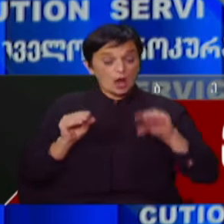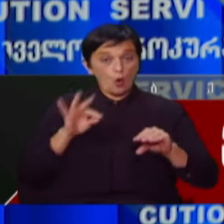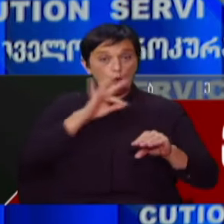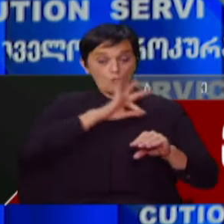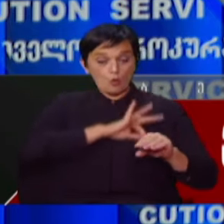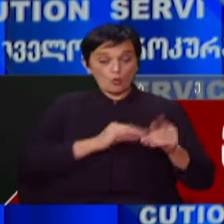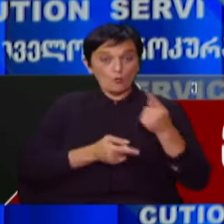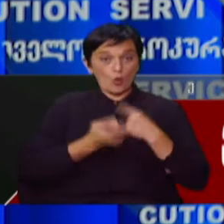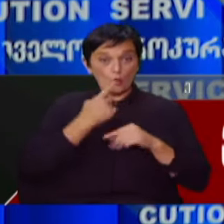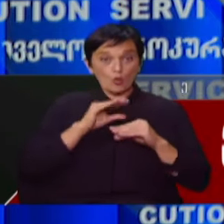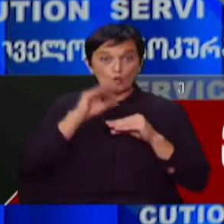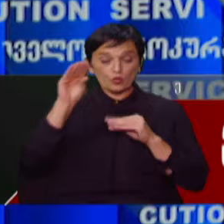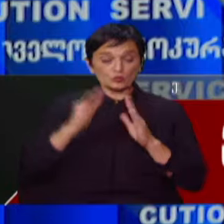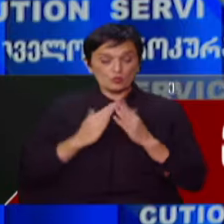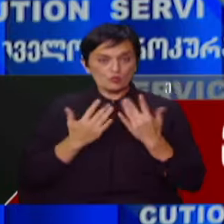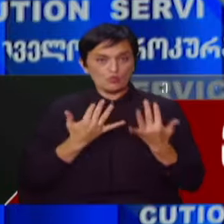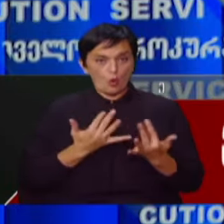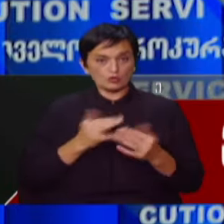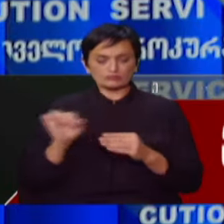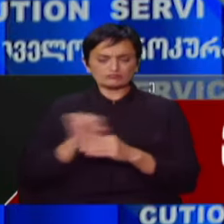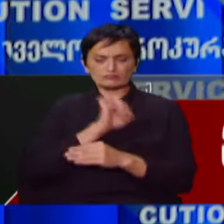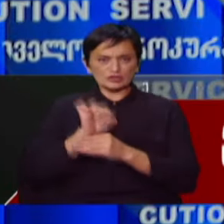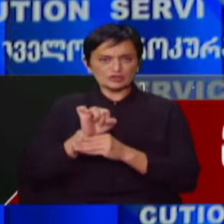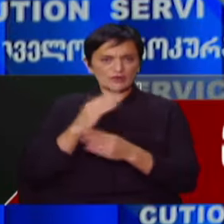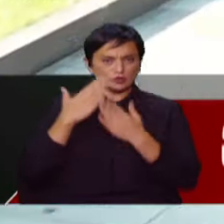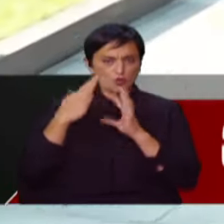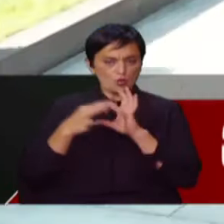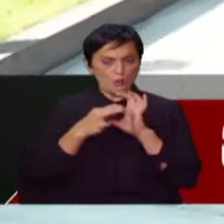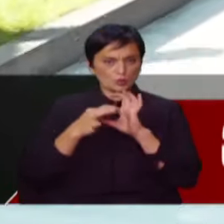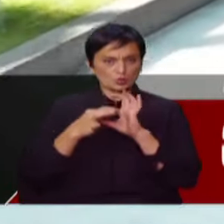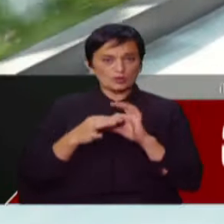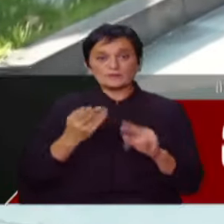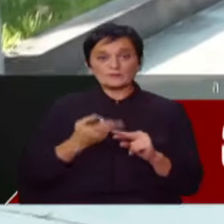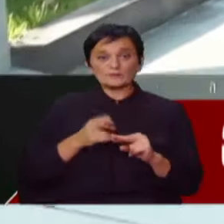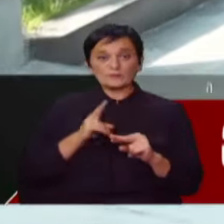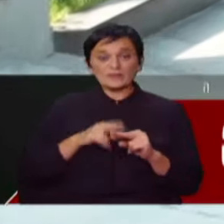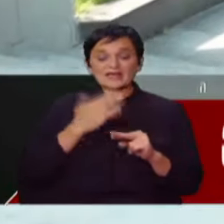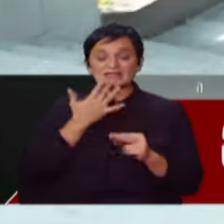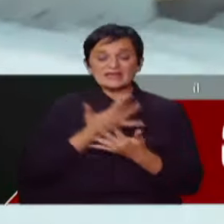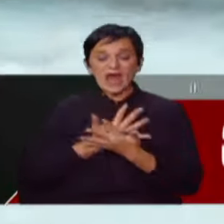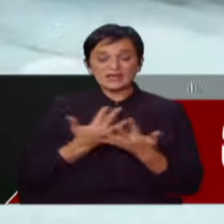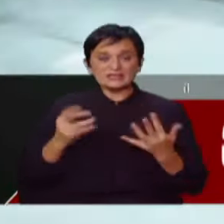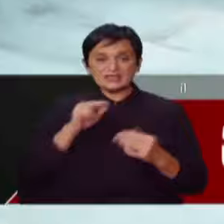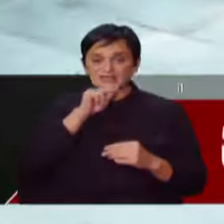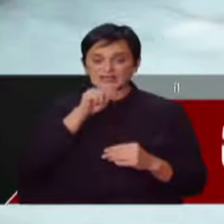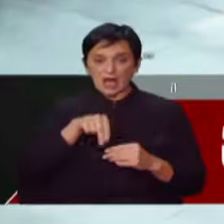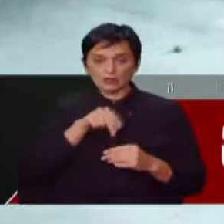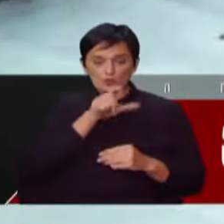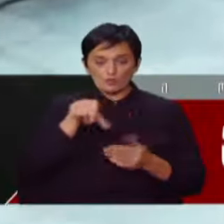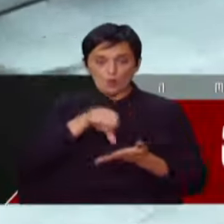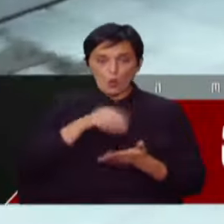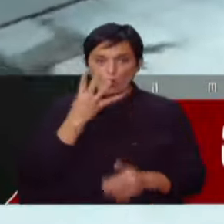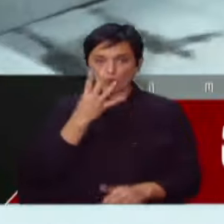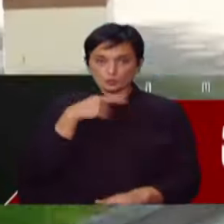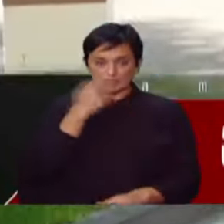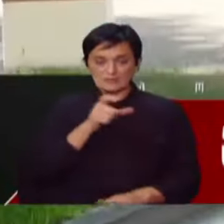უკან დაბრუნების მოთხოვნის შემთხვევაში წყვეტდნენ ყოველგვარ კომუნიკაციას. აღნიშნული ტრანსნაციონალური დანაშაულის მონაწილე 4